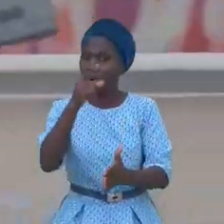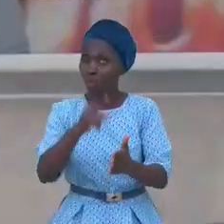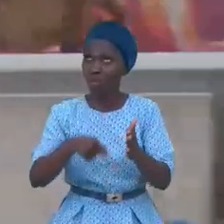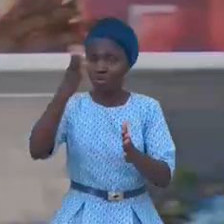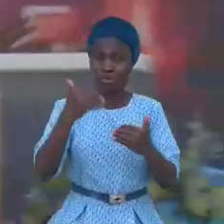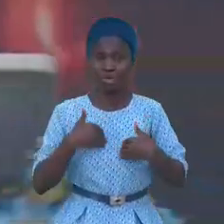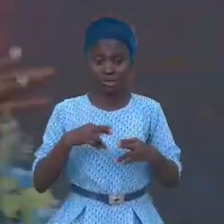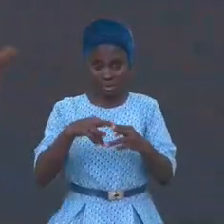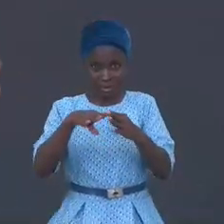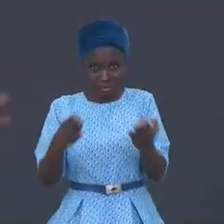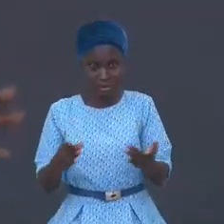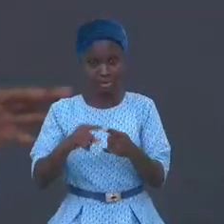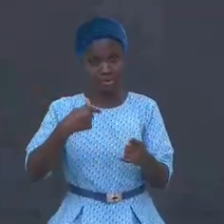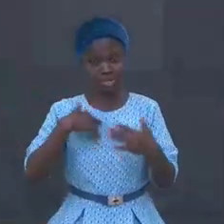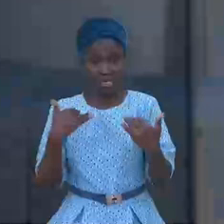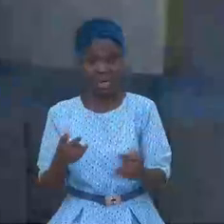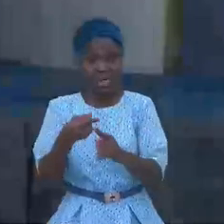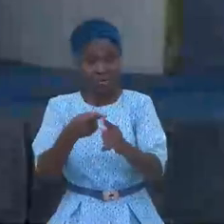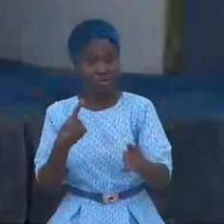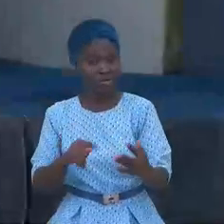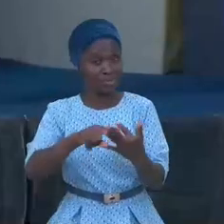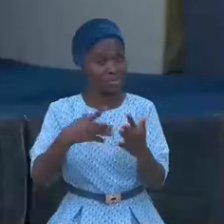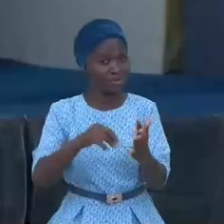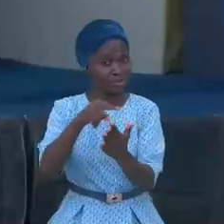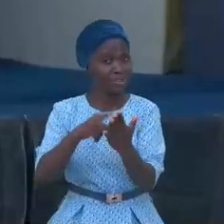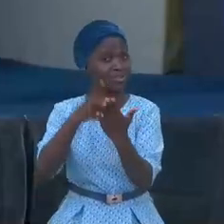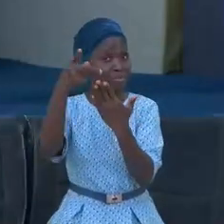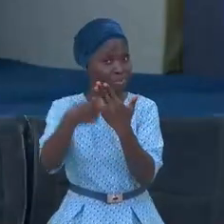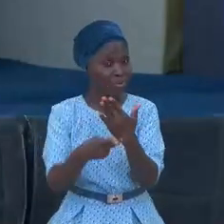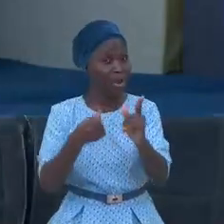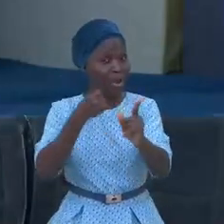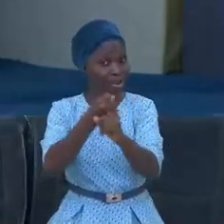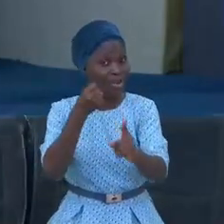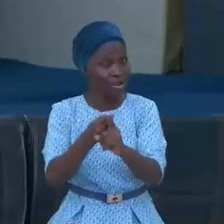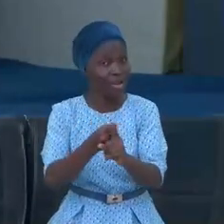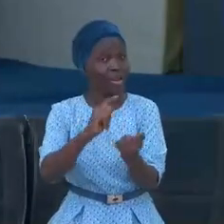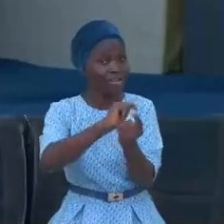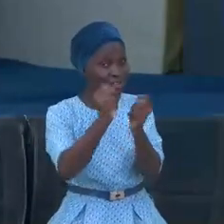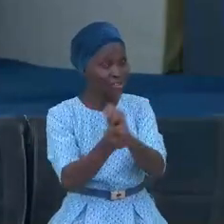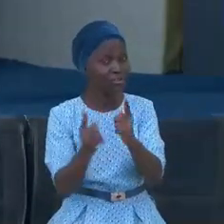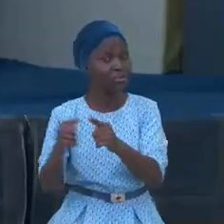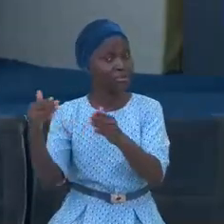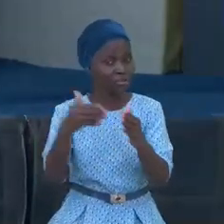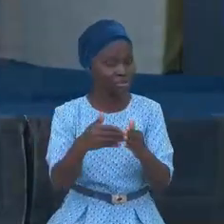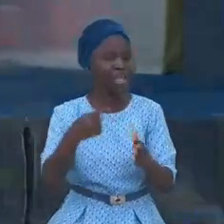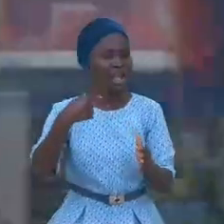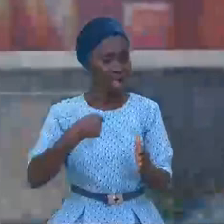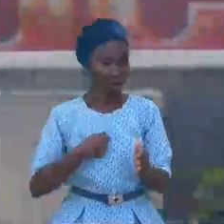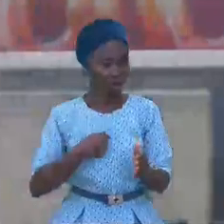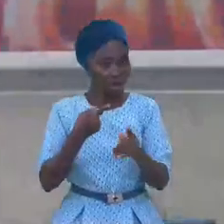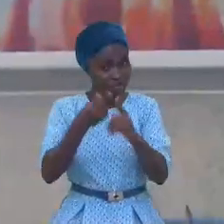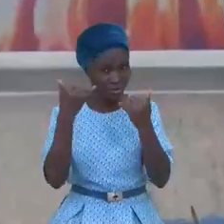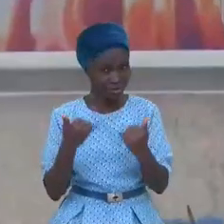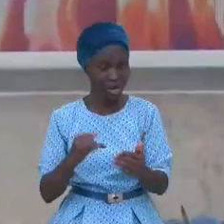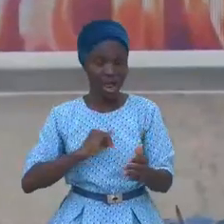du commencement de cette convocation des jeunes d'impact transformés pour diriger, je fais un